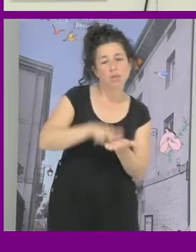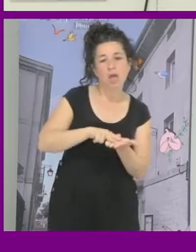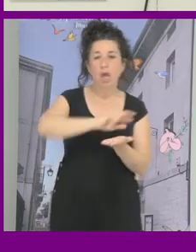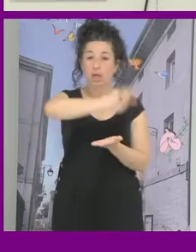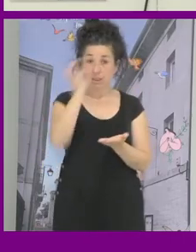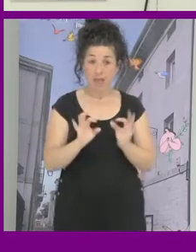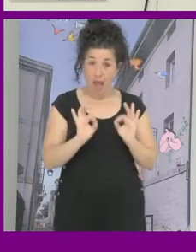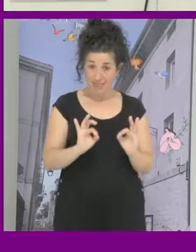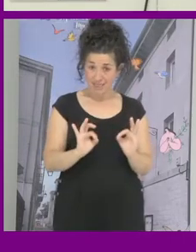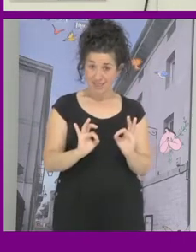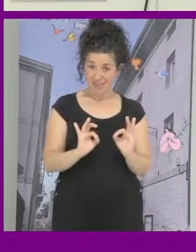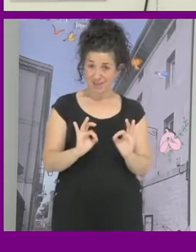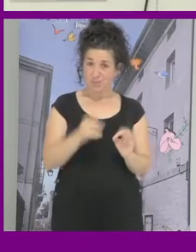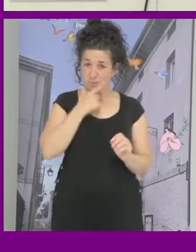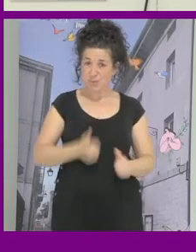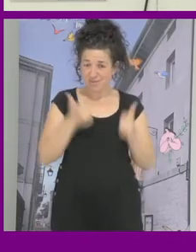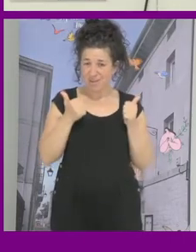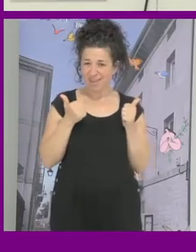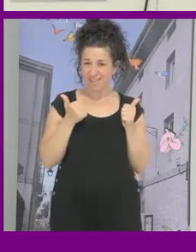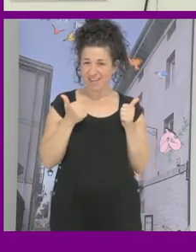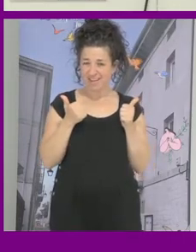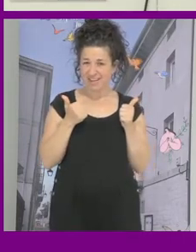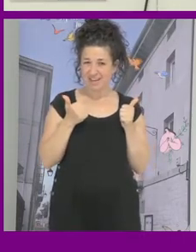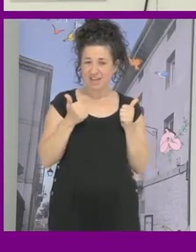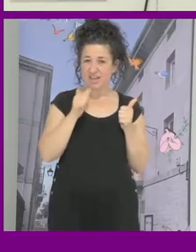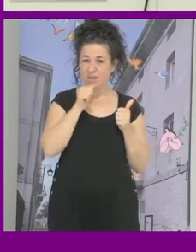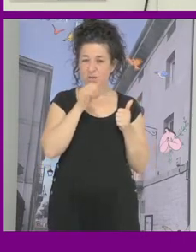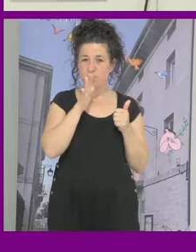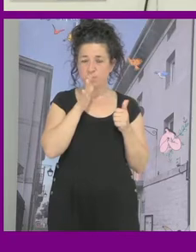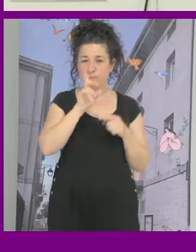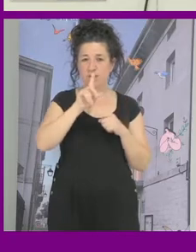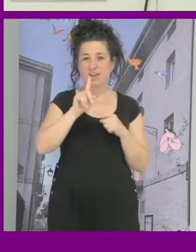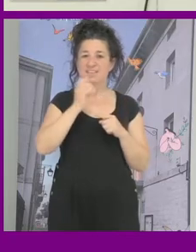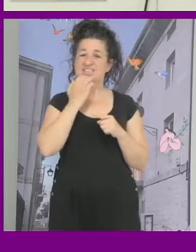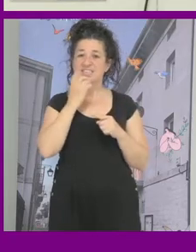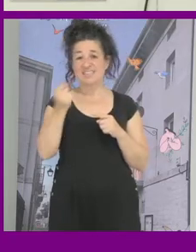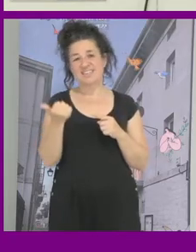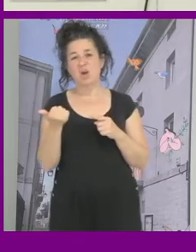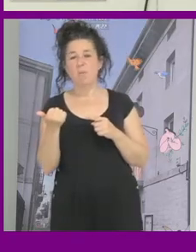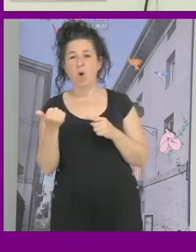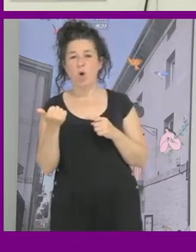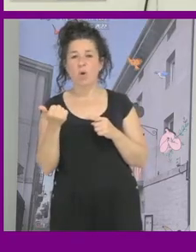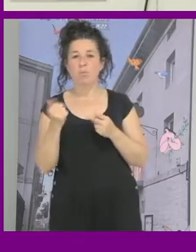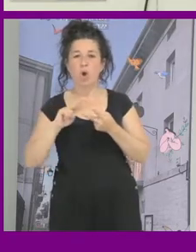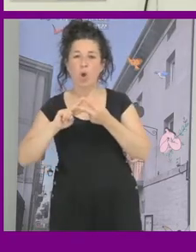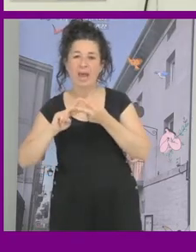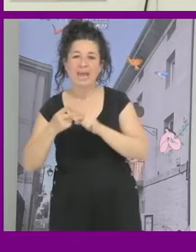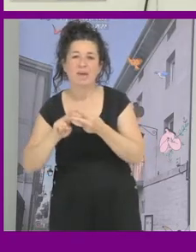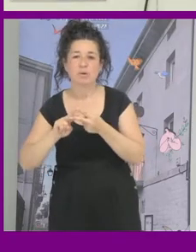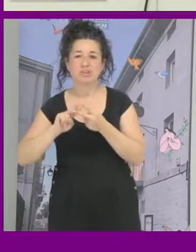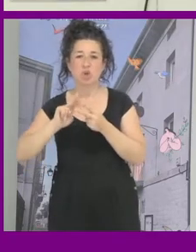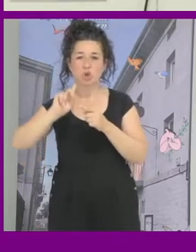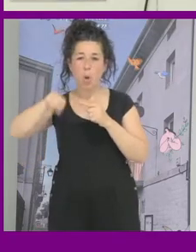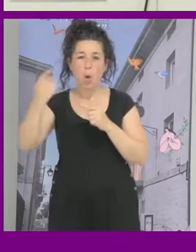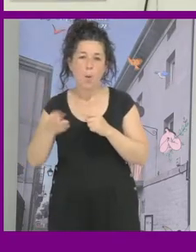guztia, ba, ez dakit, ba, saunetan eta posporno topaketetan egoten bagara baino, ez? Orduan, bueno, bai, onartzen zaitugu,